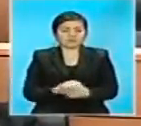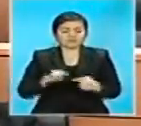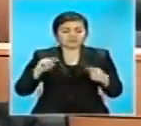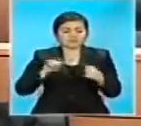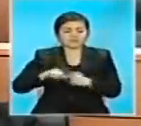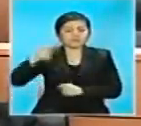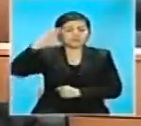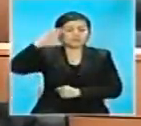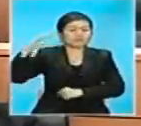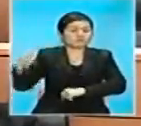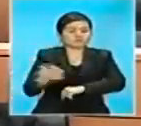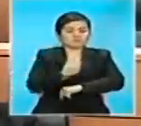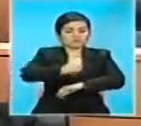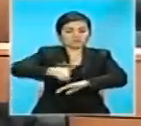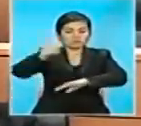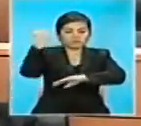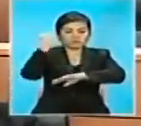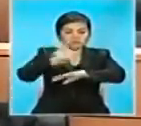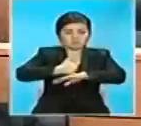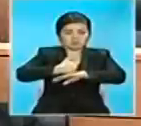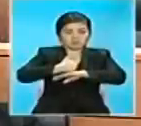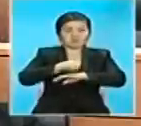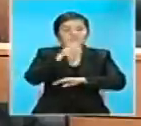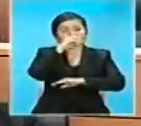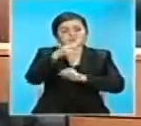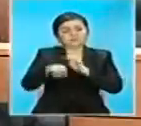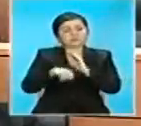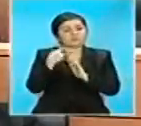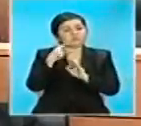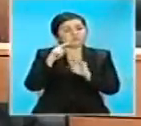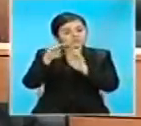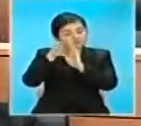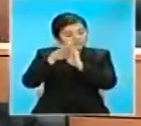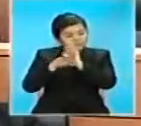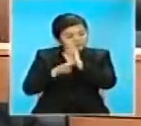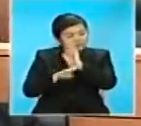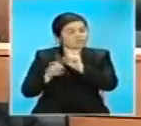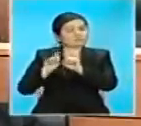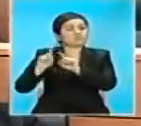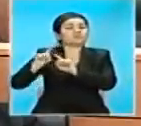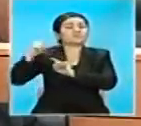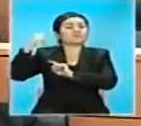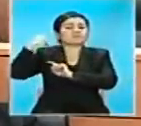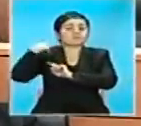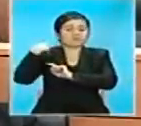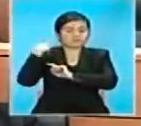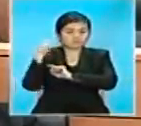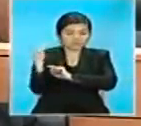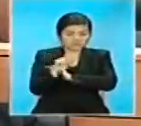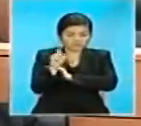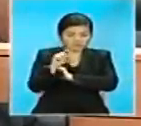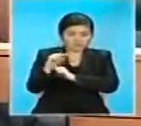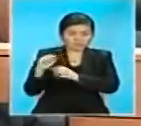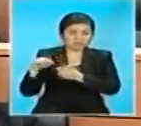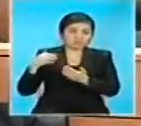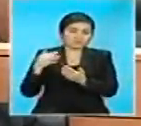รัฐประหารทุกครั้งนั้นมักจะอ้างเหตุผลต่างๆนานาโดยเฉพาะเรื่องของการคอร์